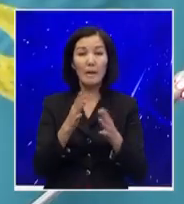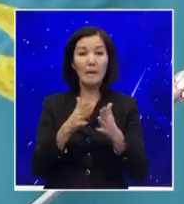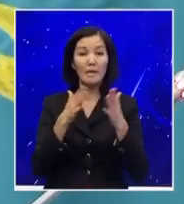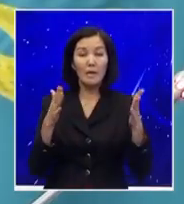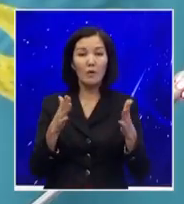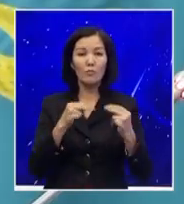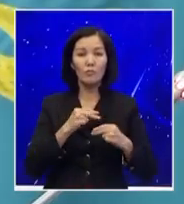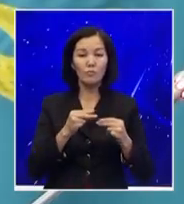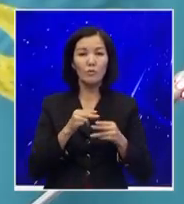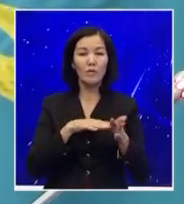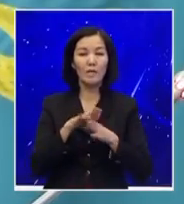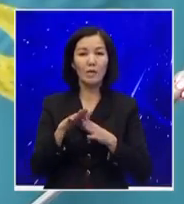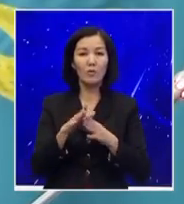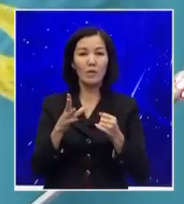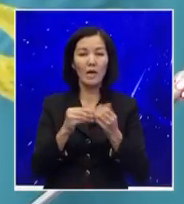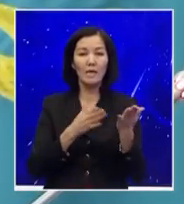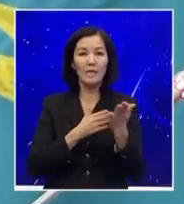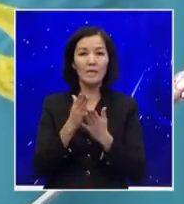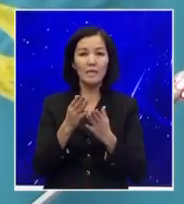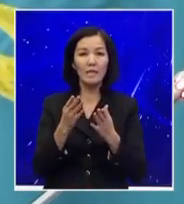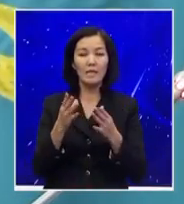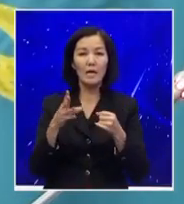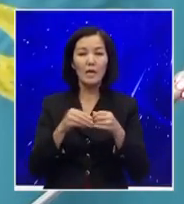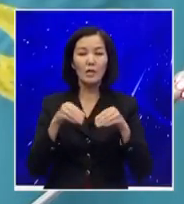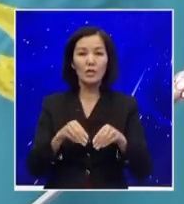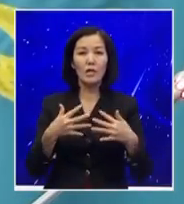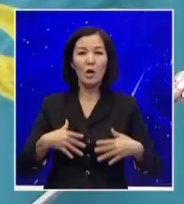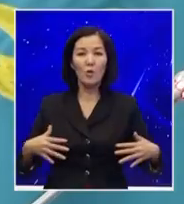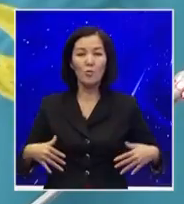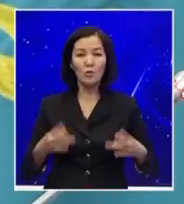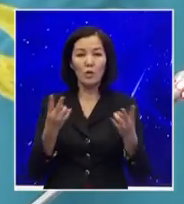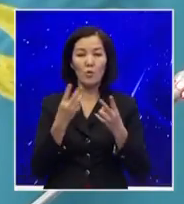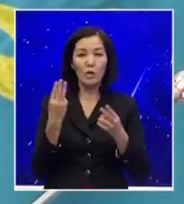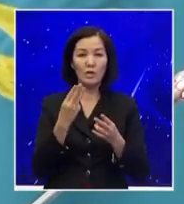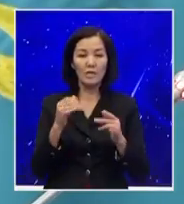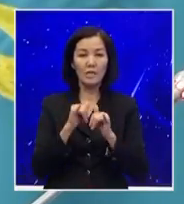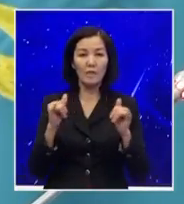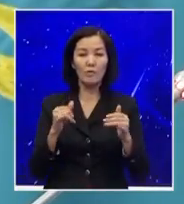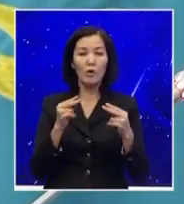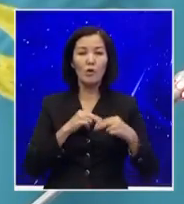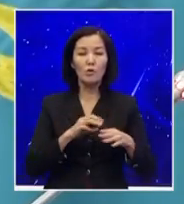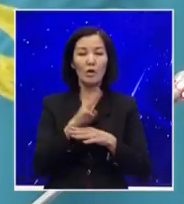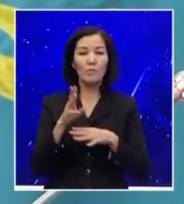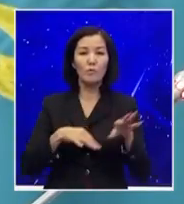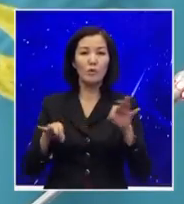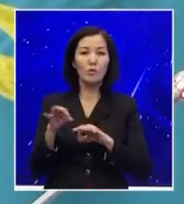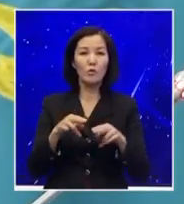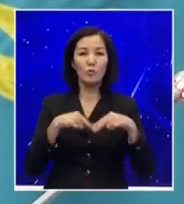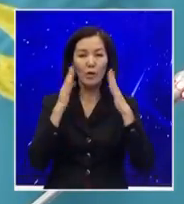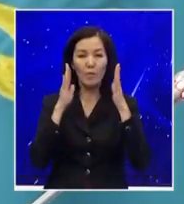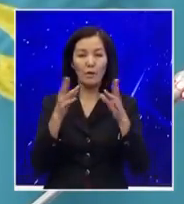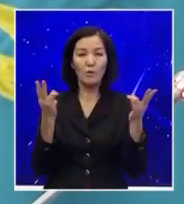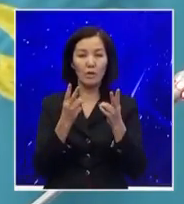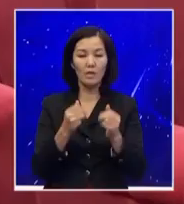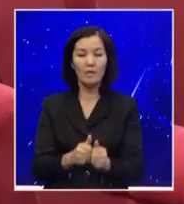жасау керексіңдер. Аграрлық салада егіншілік қана емес, мал шаруашылығында назарда ұстаңдар. Жұмыспен қамтудың жол картасы да ұдайы бақылауда